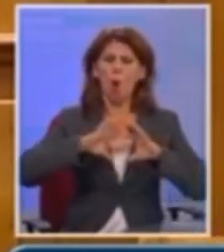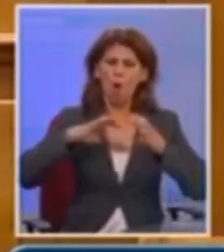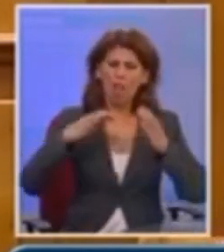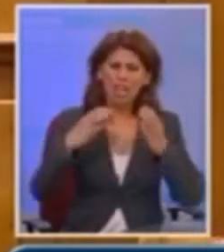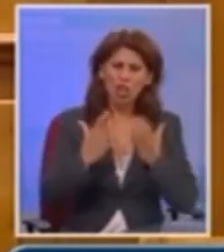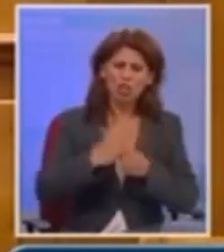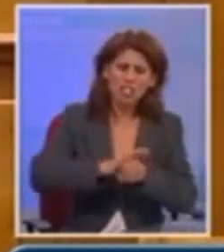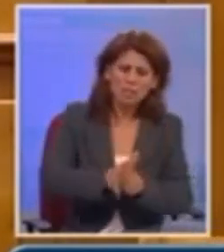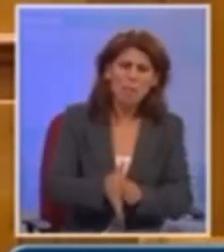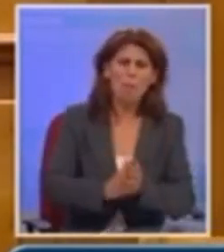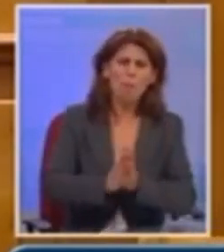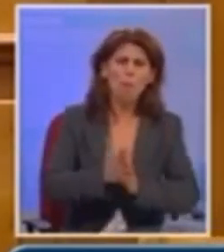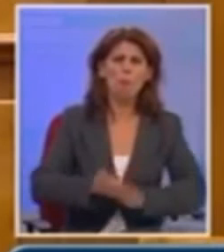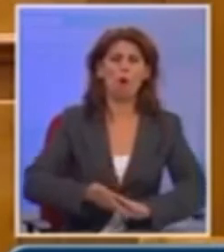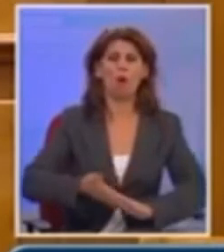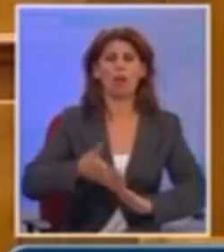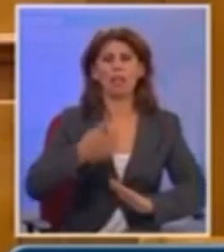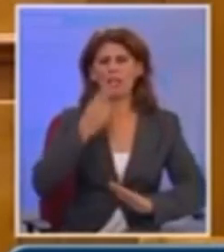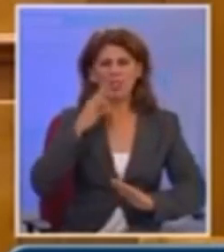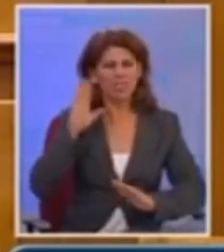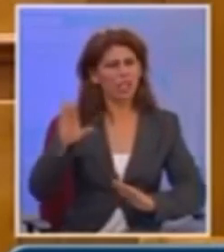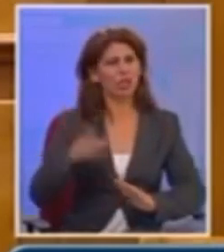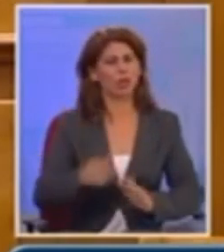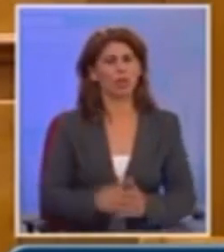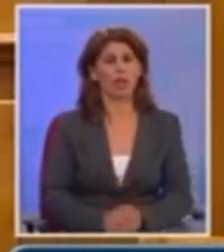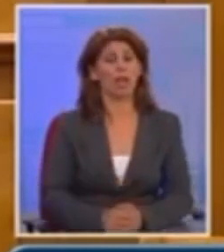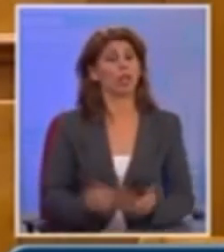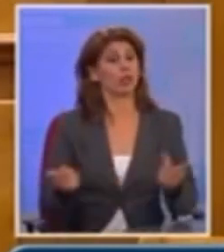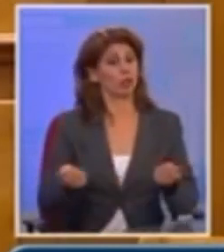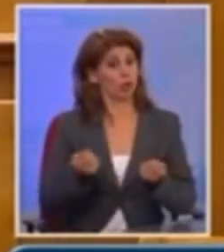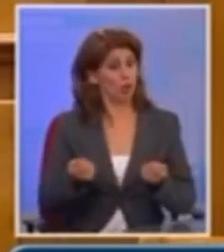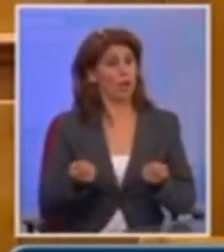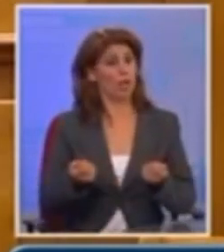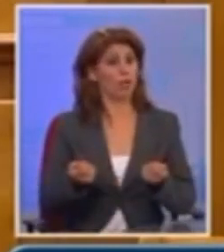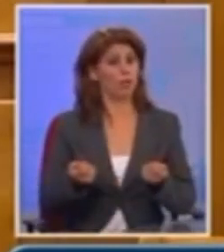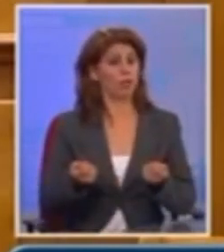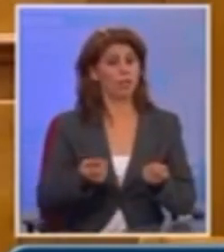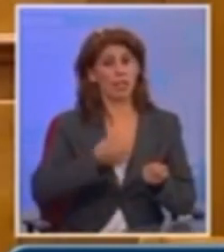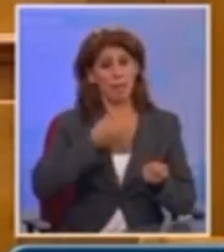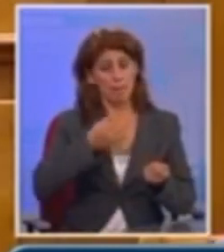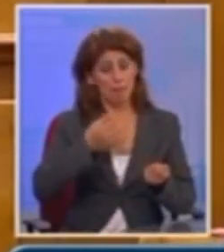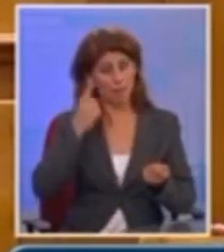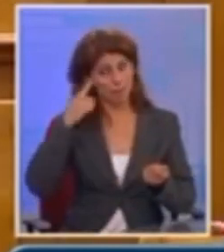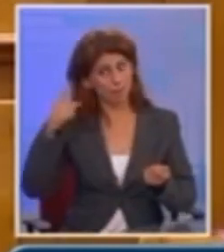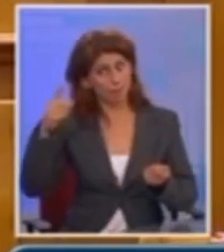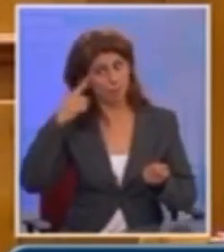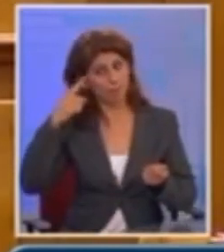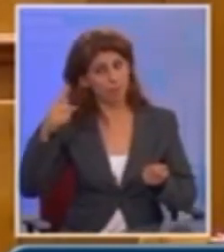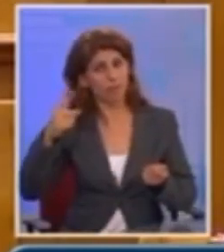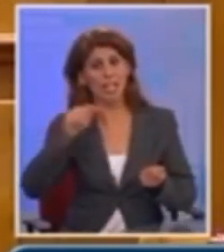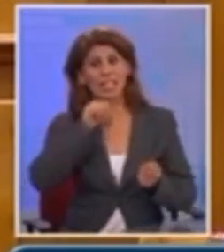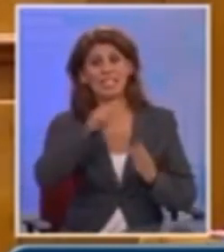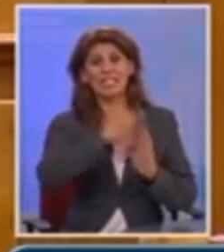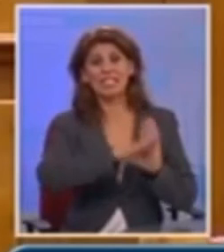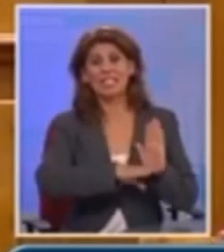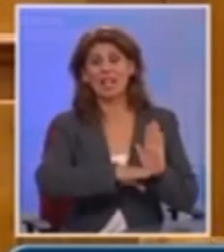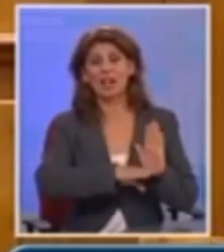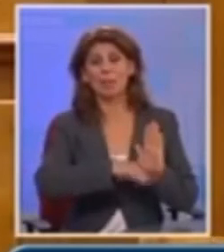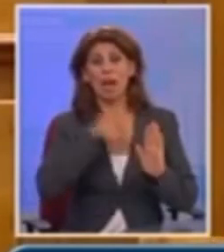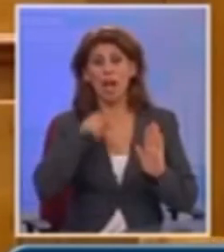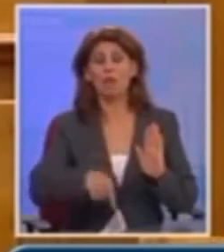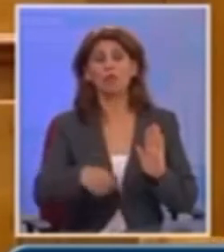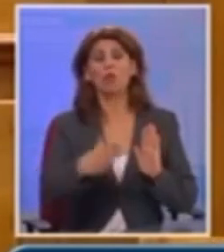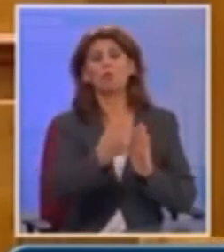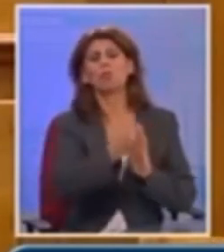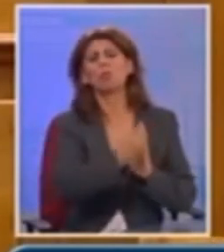ολοκληρωτισμό και στη δικτατορία. Το κάνουν και με αναφορά στο Σύνταγμα, αυτό που